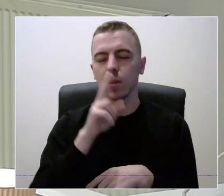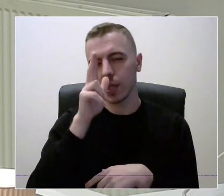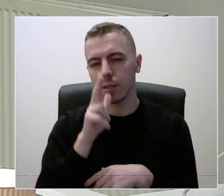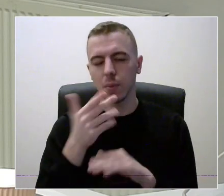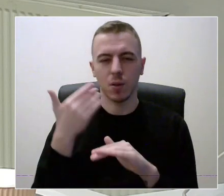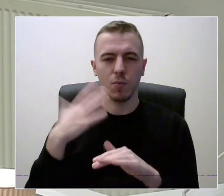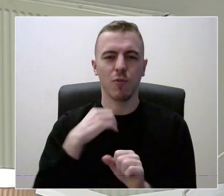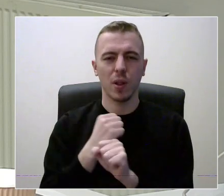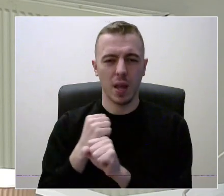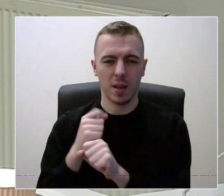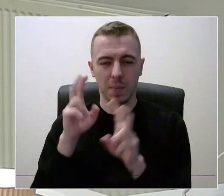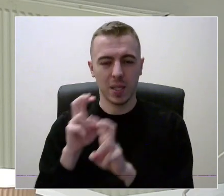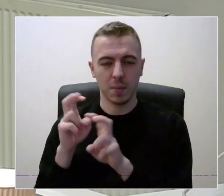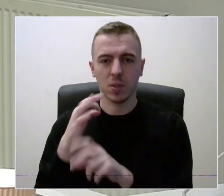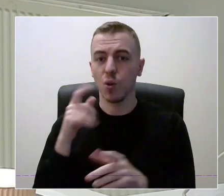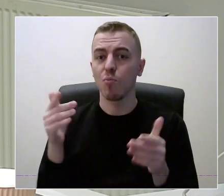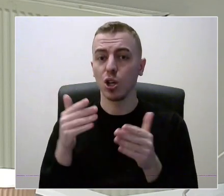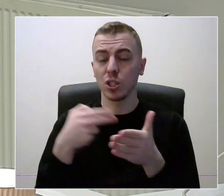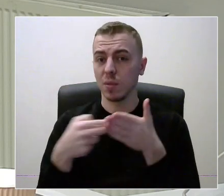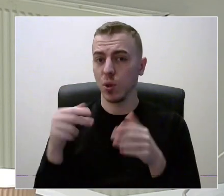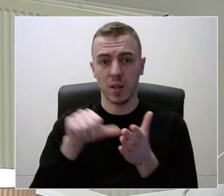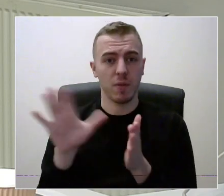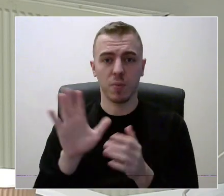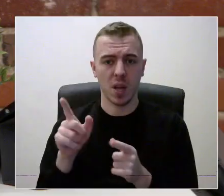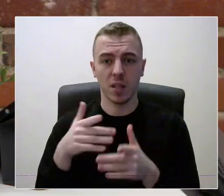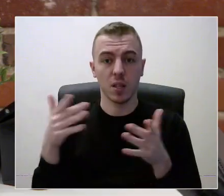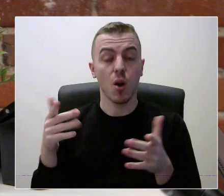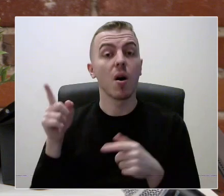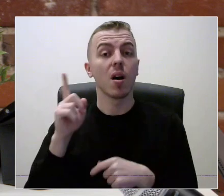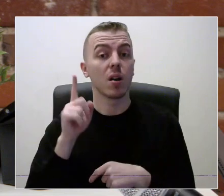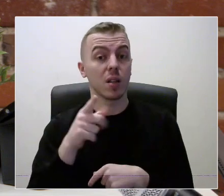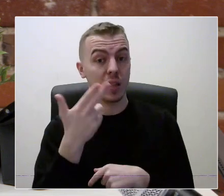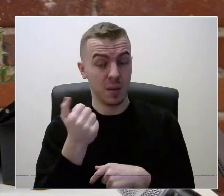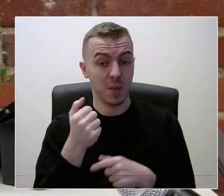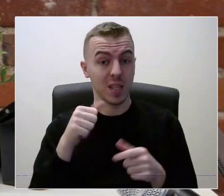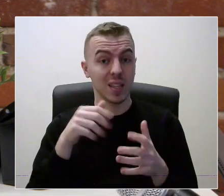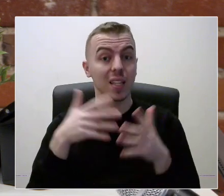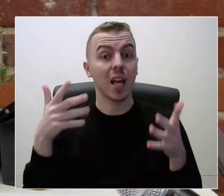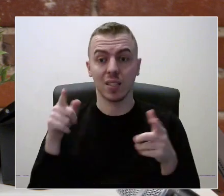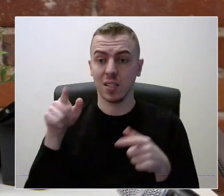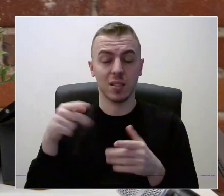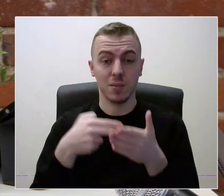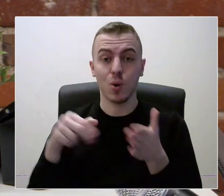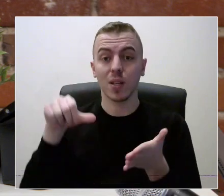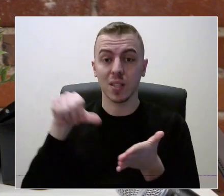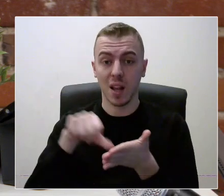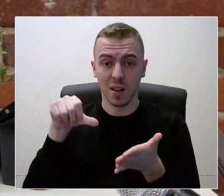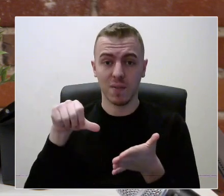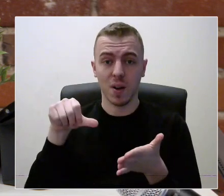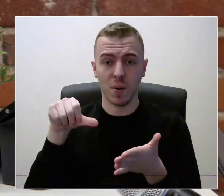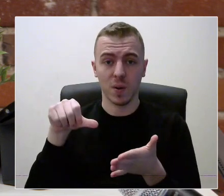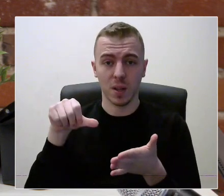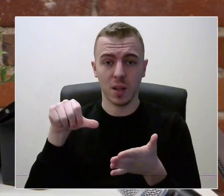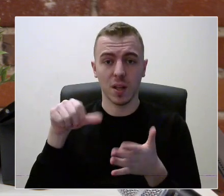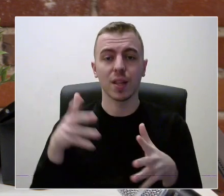vien mažesnės įmonės, dalyvauja tos. Tiesa, kad didesnės tiesiog nesijima, kaip jos dalyvauja. Jos dalyvauja visos tos pačios didžiosios įmonės,